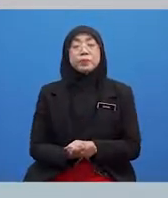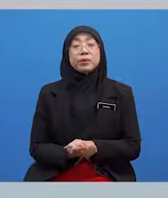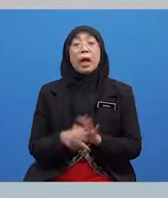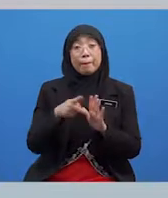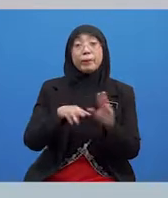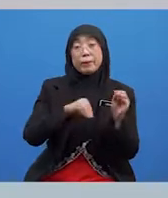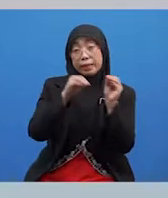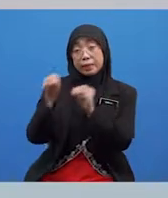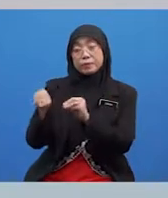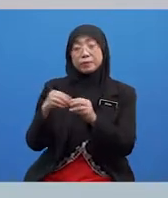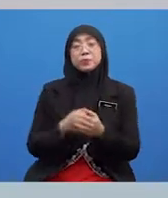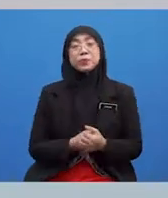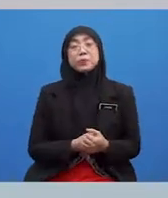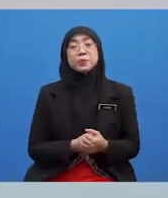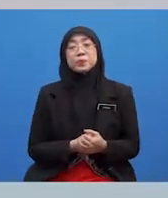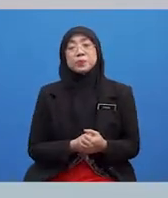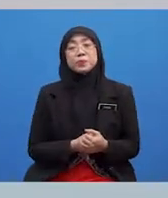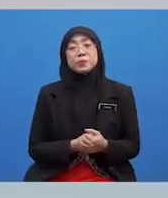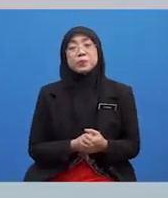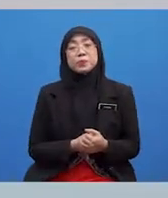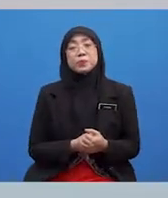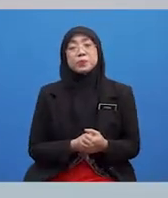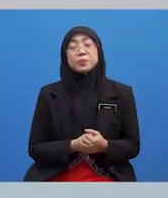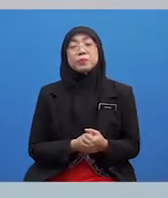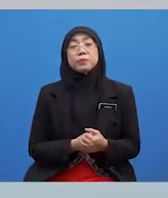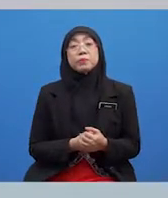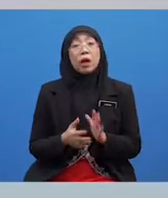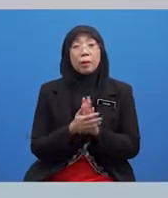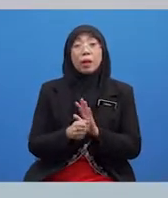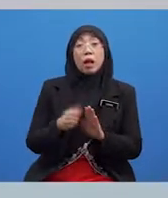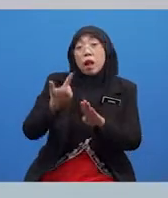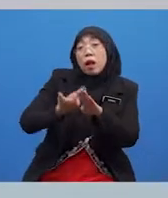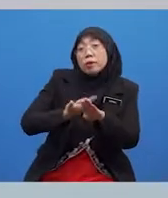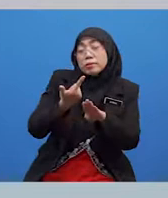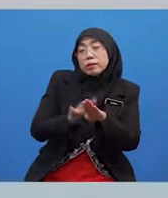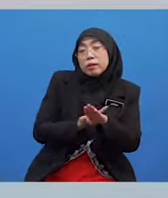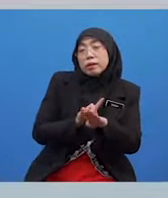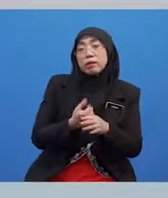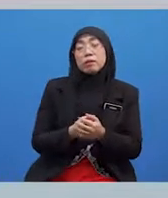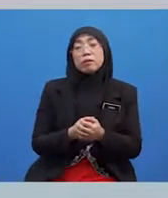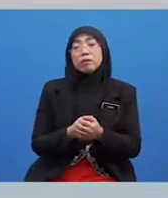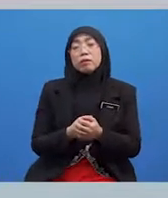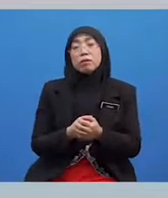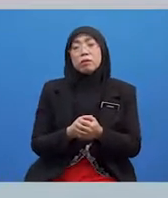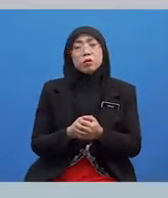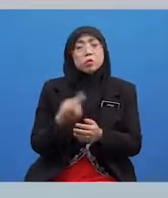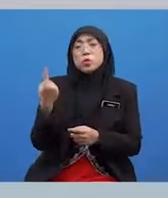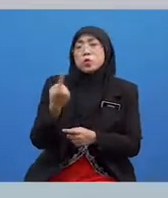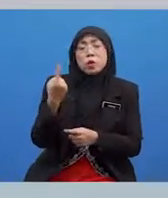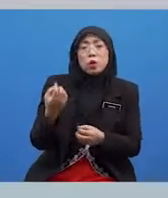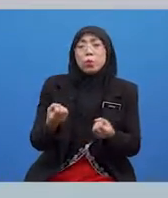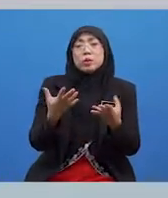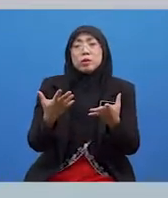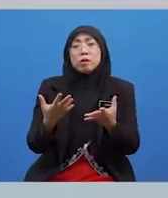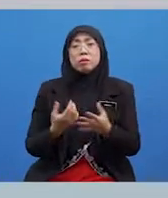Permindahan atau transfer, kemahiran yang dilatih dengan bilangan praktis yang